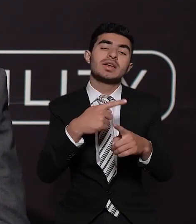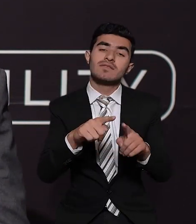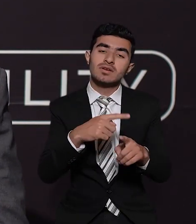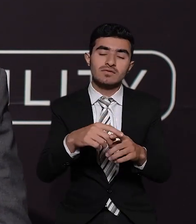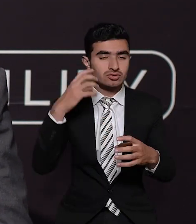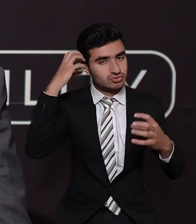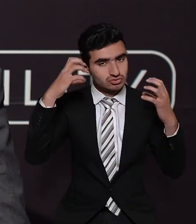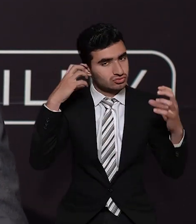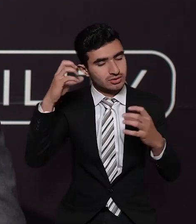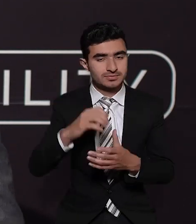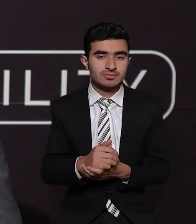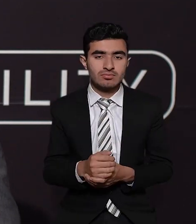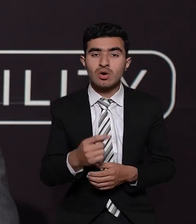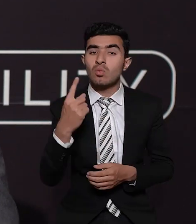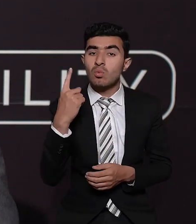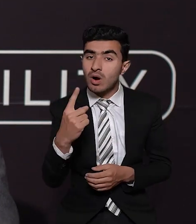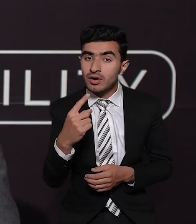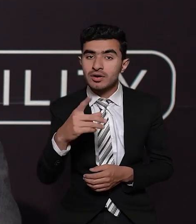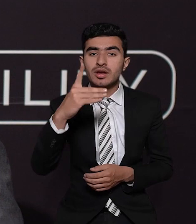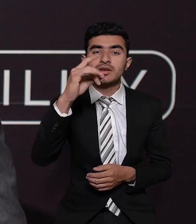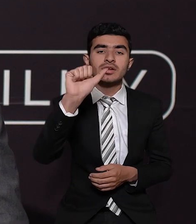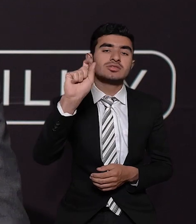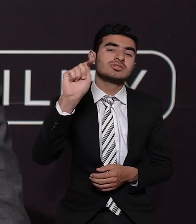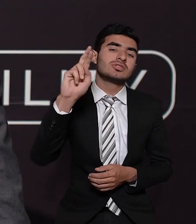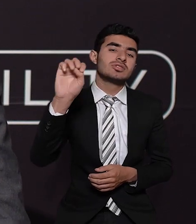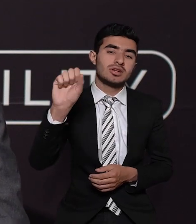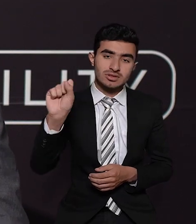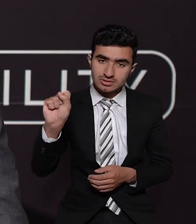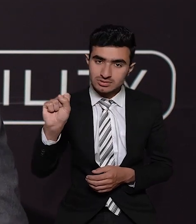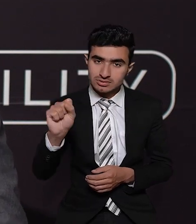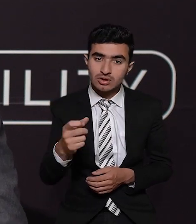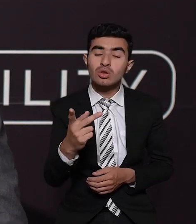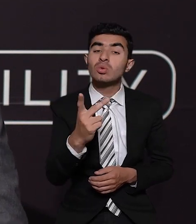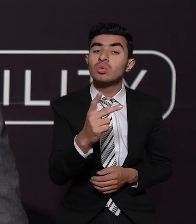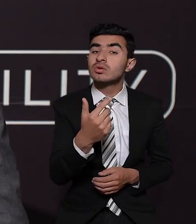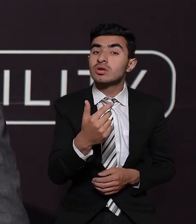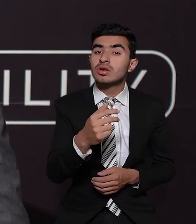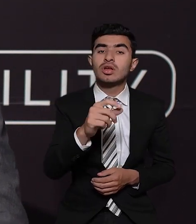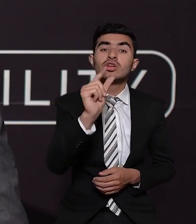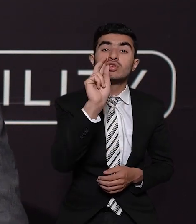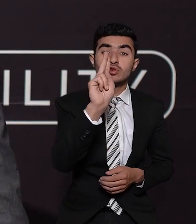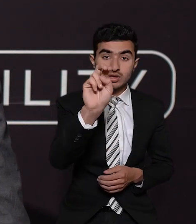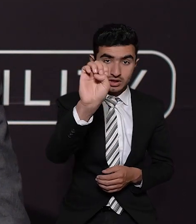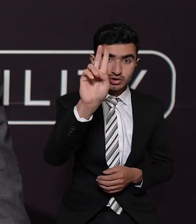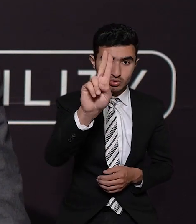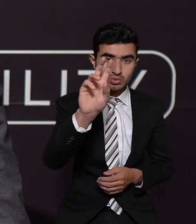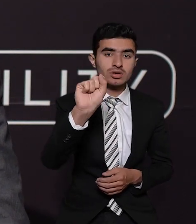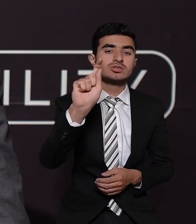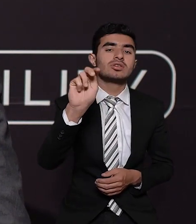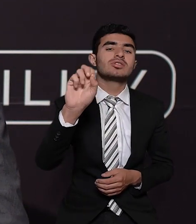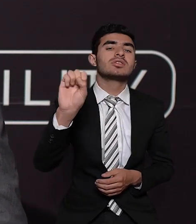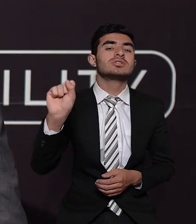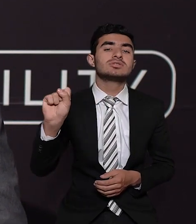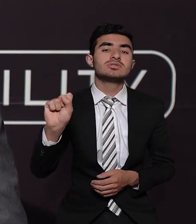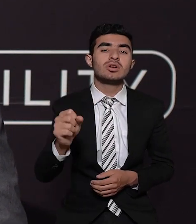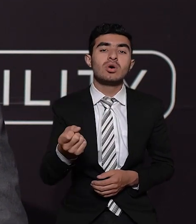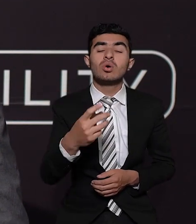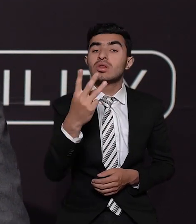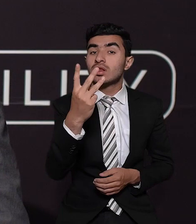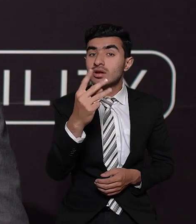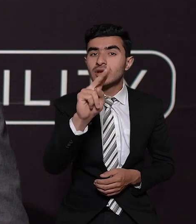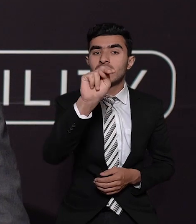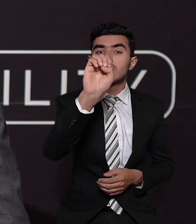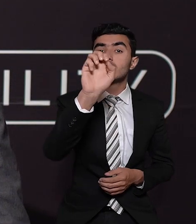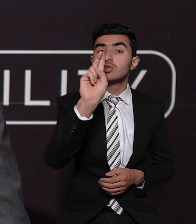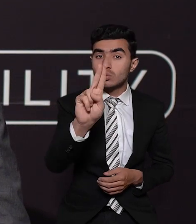stress. One is distress, the other one is eustress, the third one is